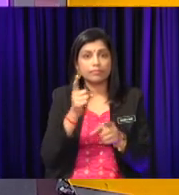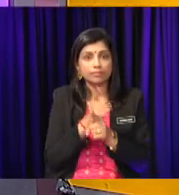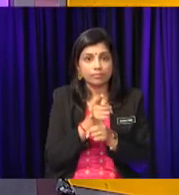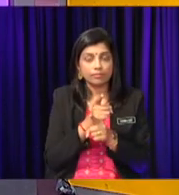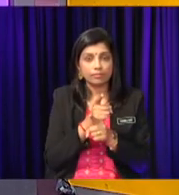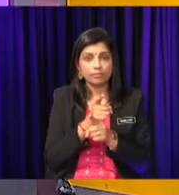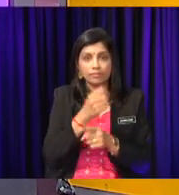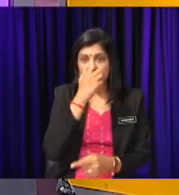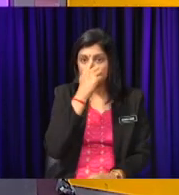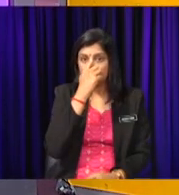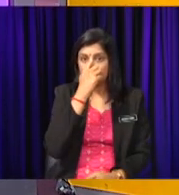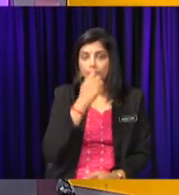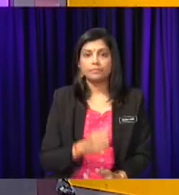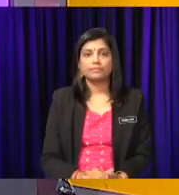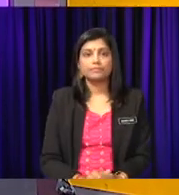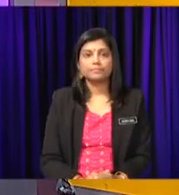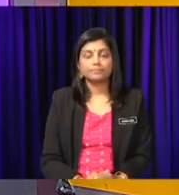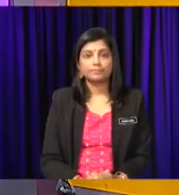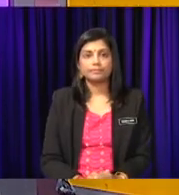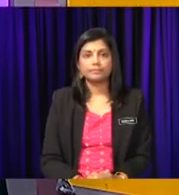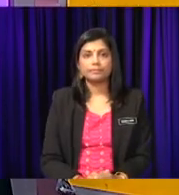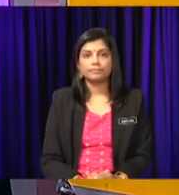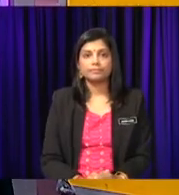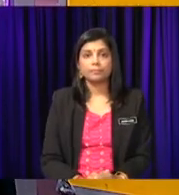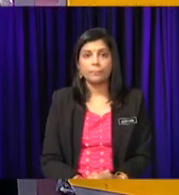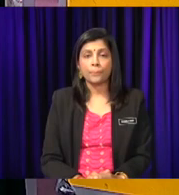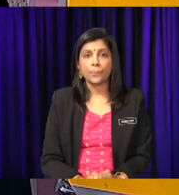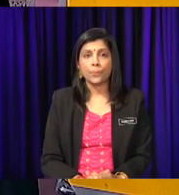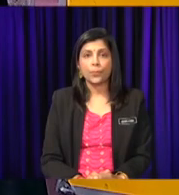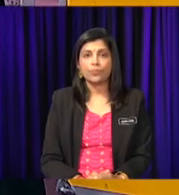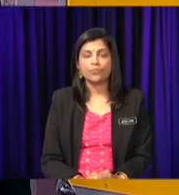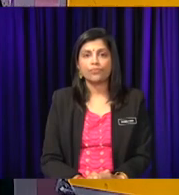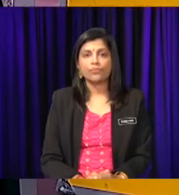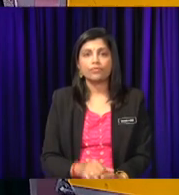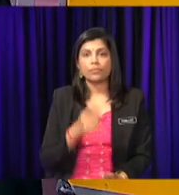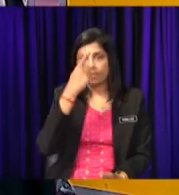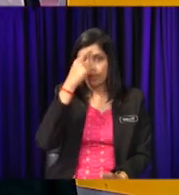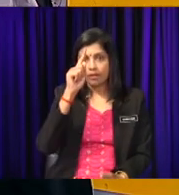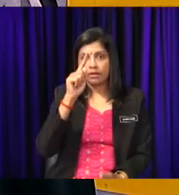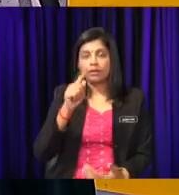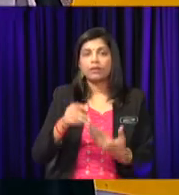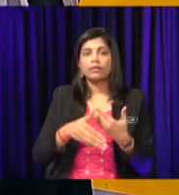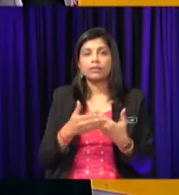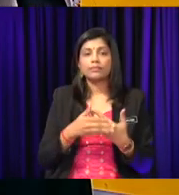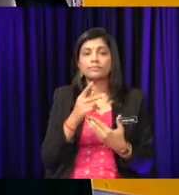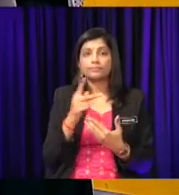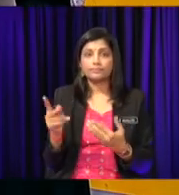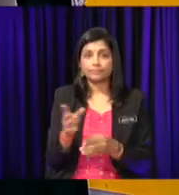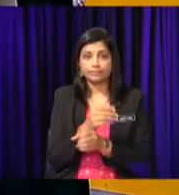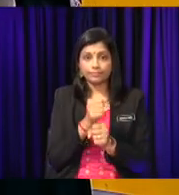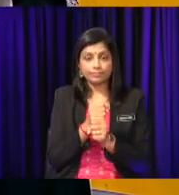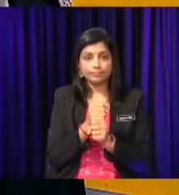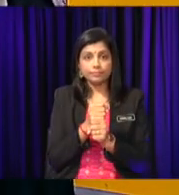mereka Boleh silakan ya untuk memudahkan mereka menjawab soal dan maksud rangkaian kata dan bila nak jawab